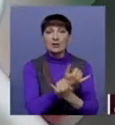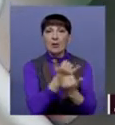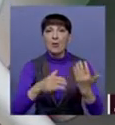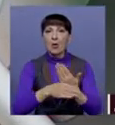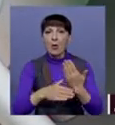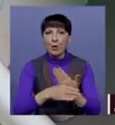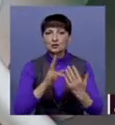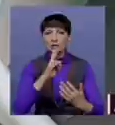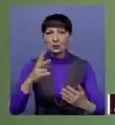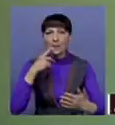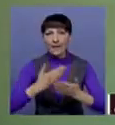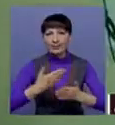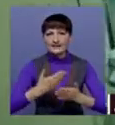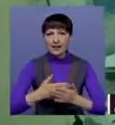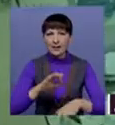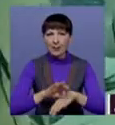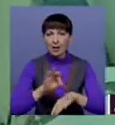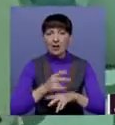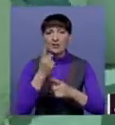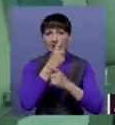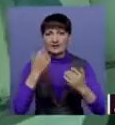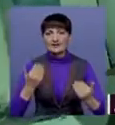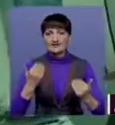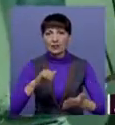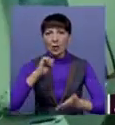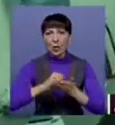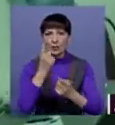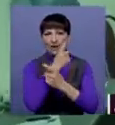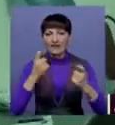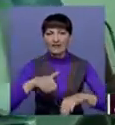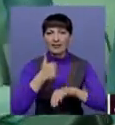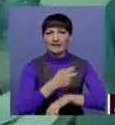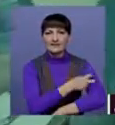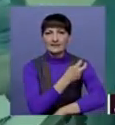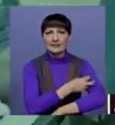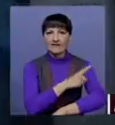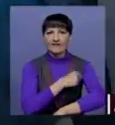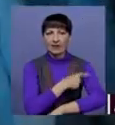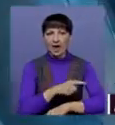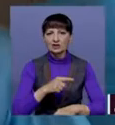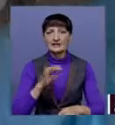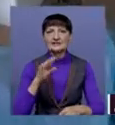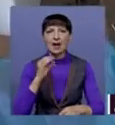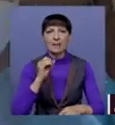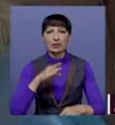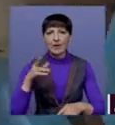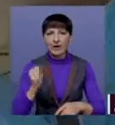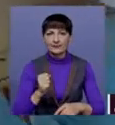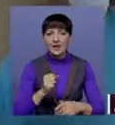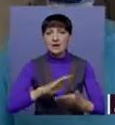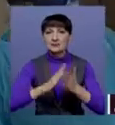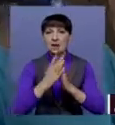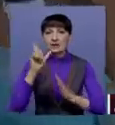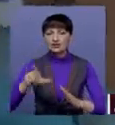людям с подозрением на коронавирус. Такие данные сегодня опубликовала главный санитарный врач Айжан Исмагамбетова. Состояние одного